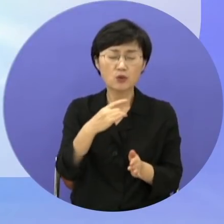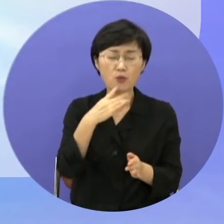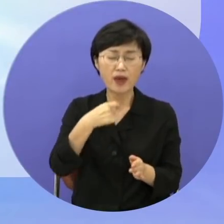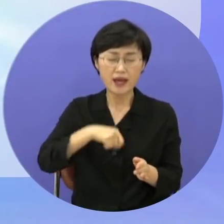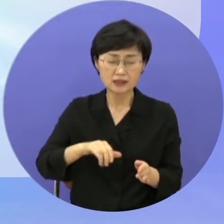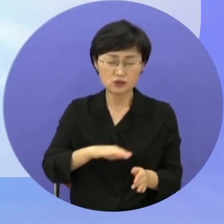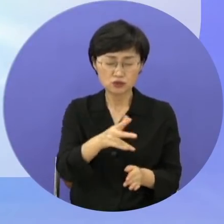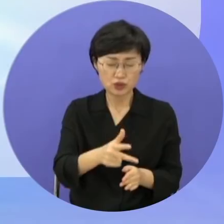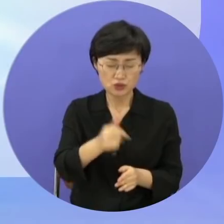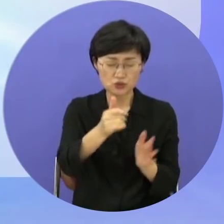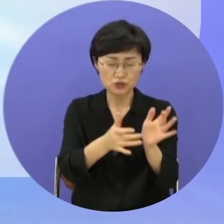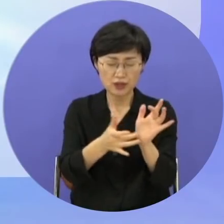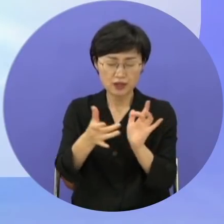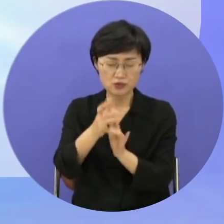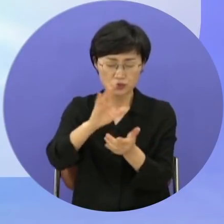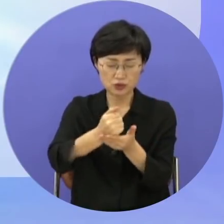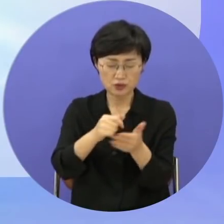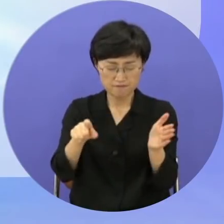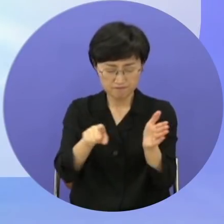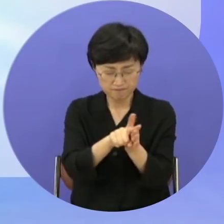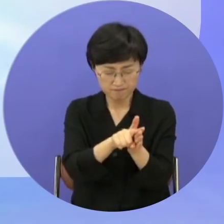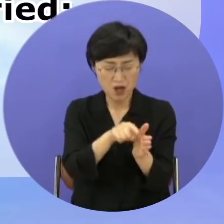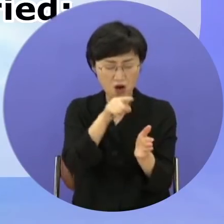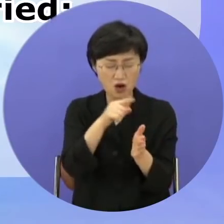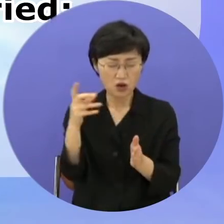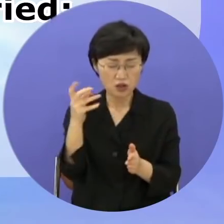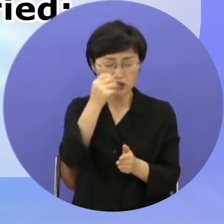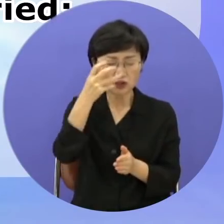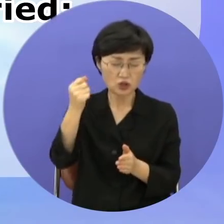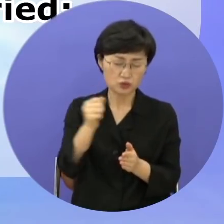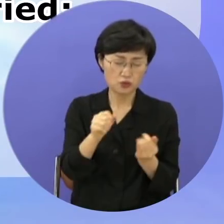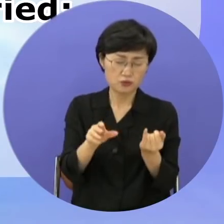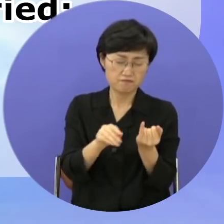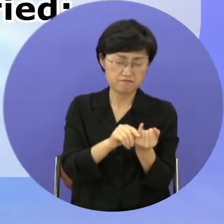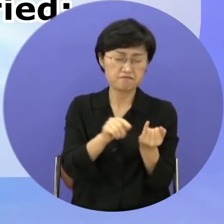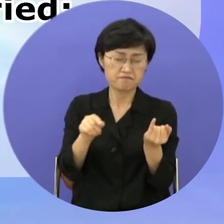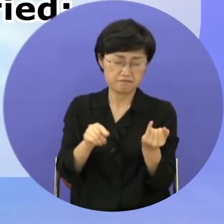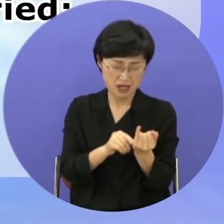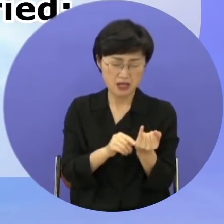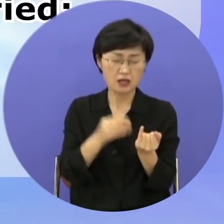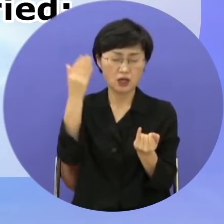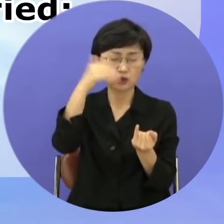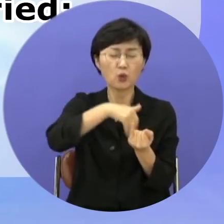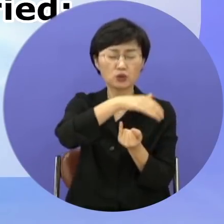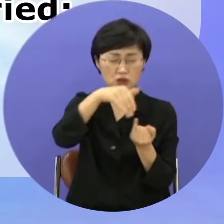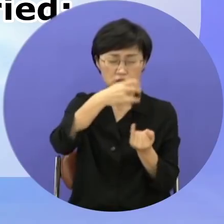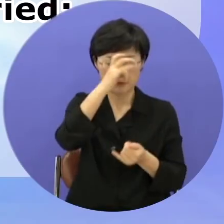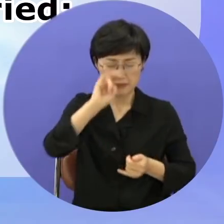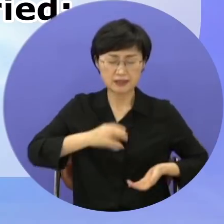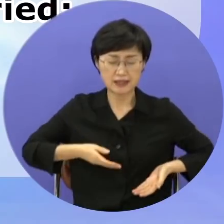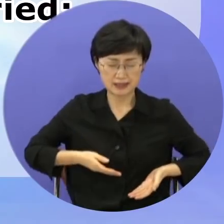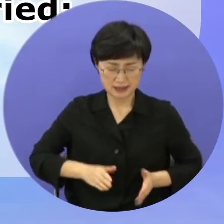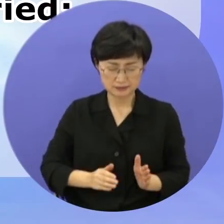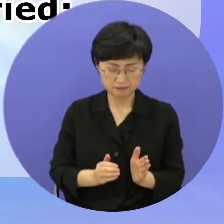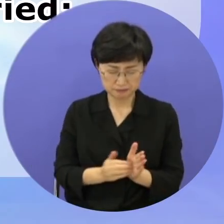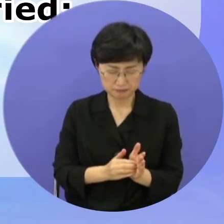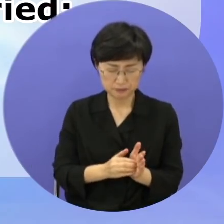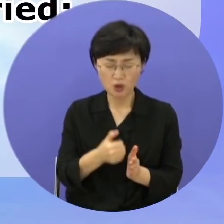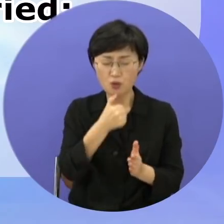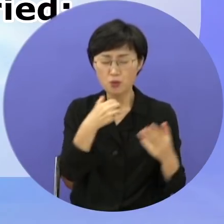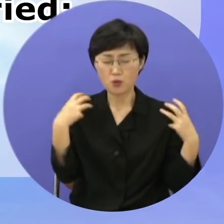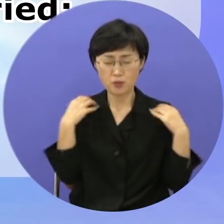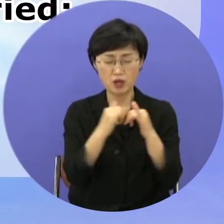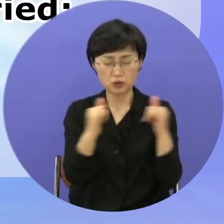그 외아들 우리 주 예수 그리스도를 믿사오니 이는 성령으로 잉태하사 동정녀 마리아에게